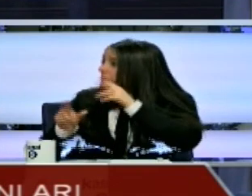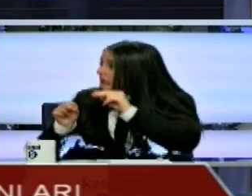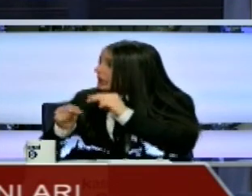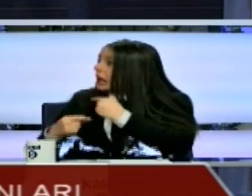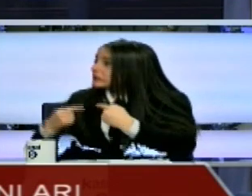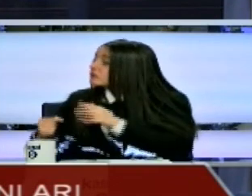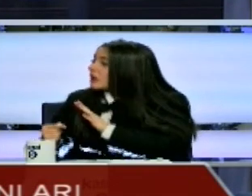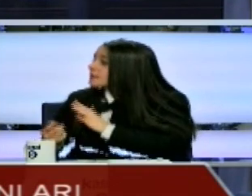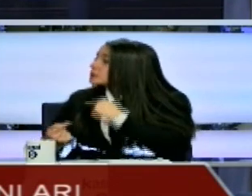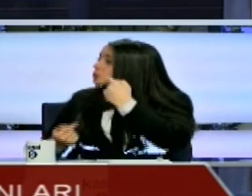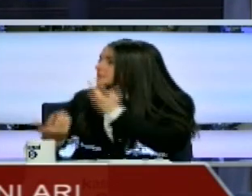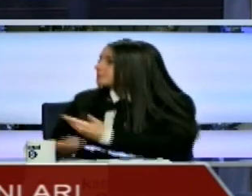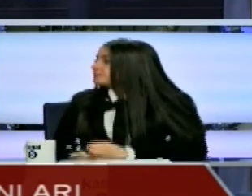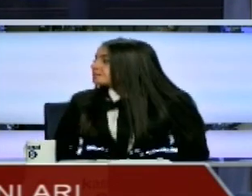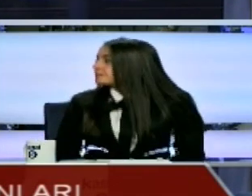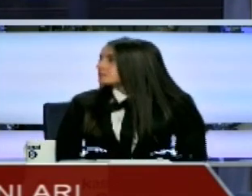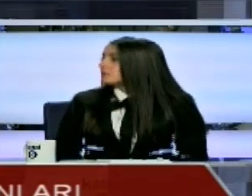Bey?